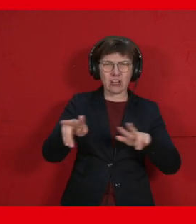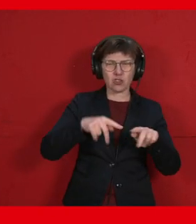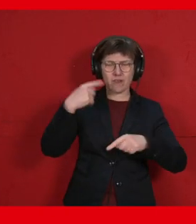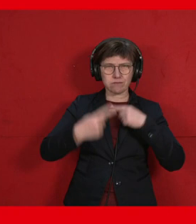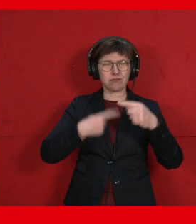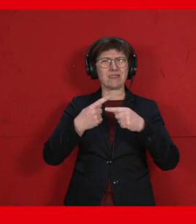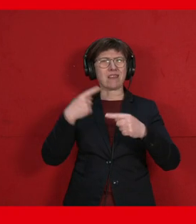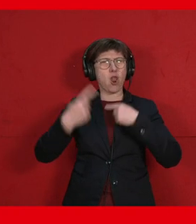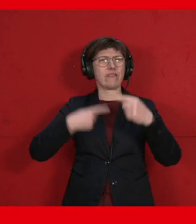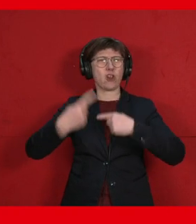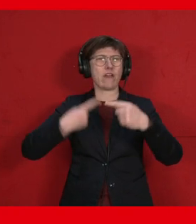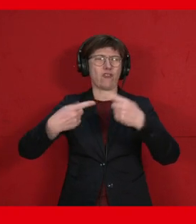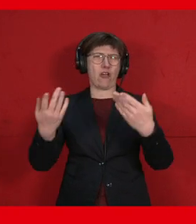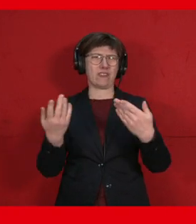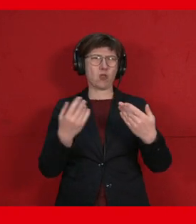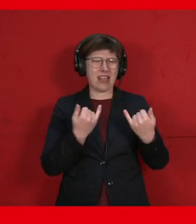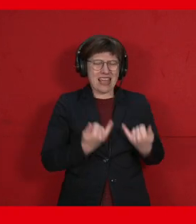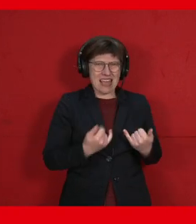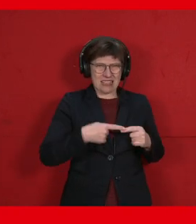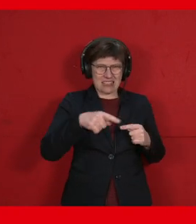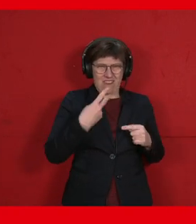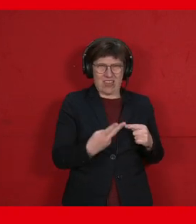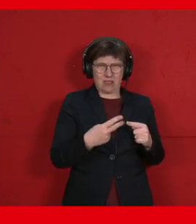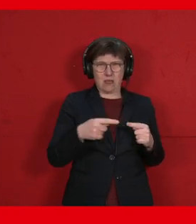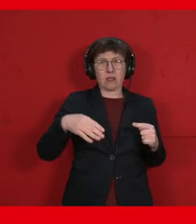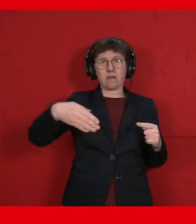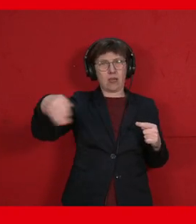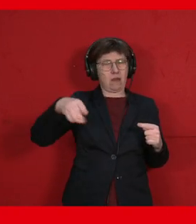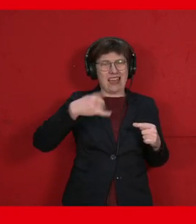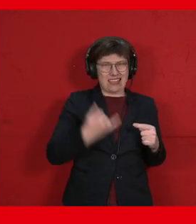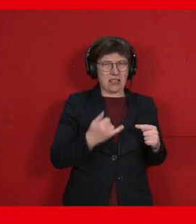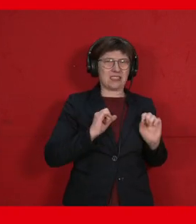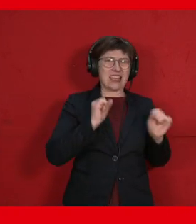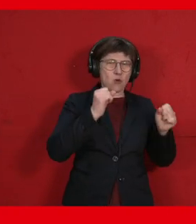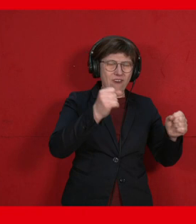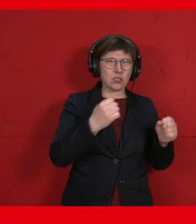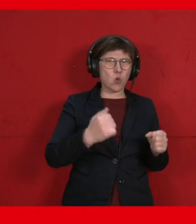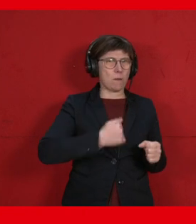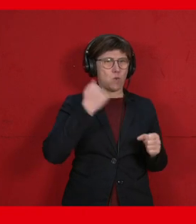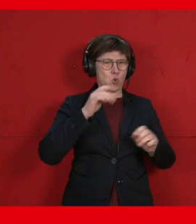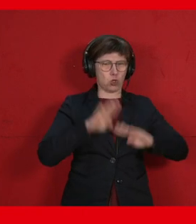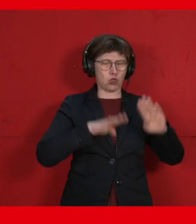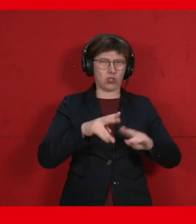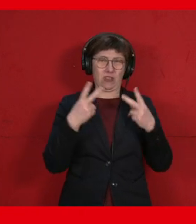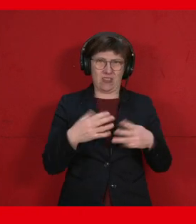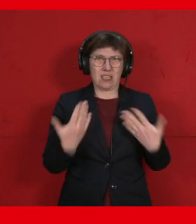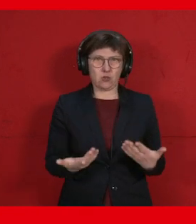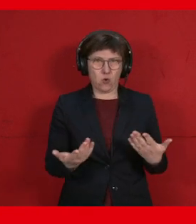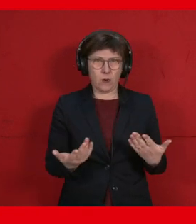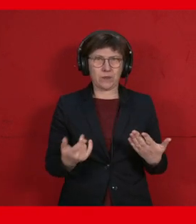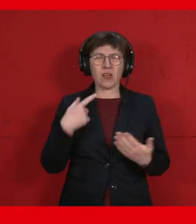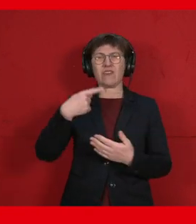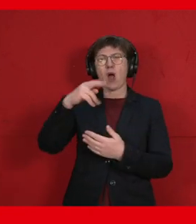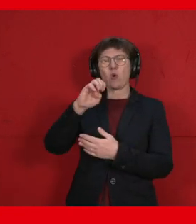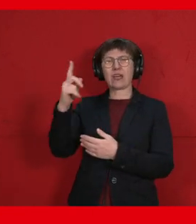geben und dann läuft es. Also insofern, ich glaube, jetzt im Moment ist Innovation ein bisschen Mut für die ersten Schritte angesagt. Ich sehe schon, Frau